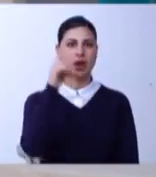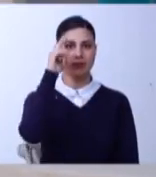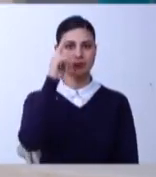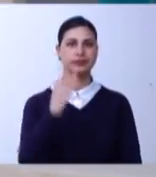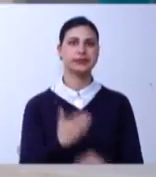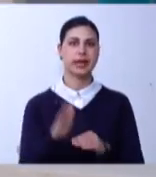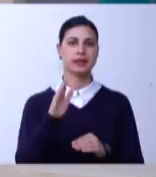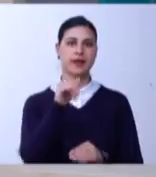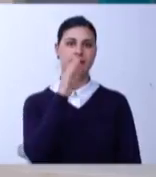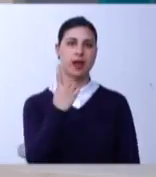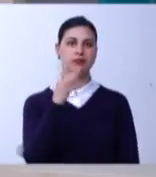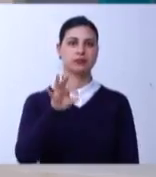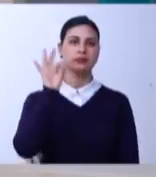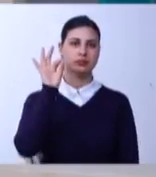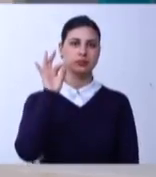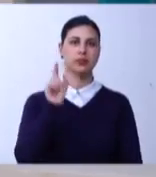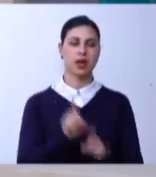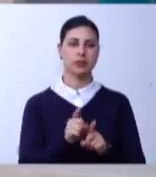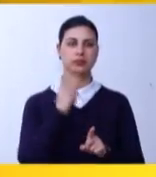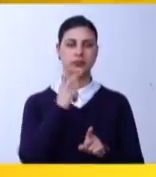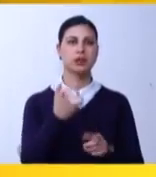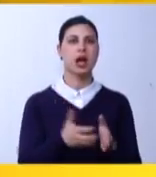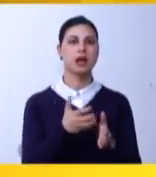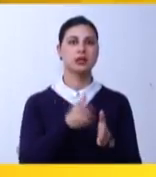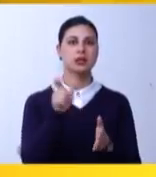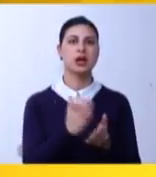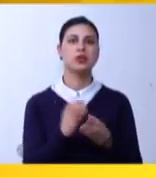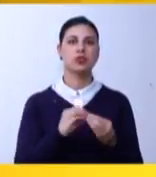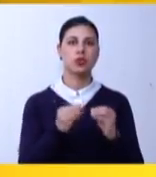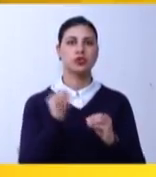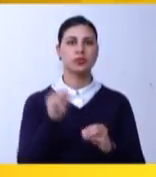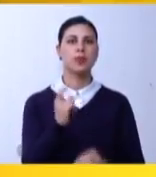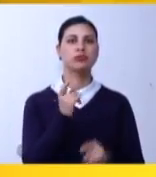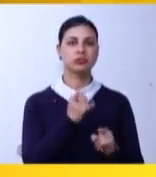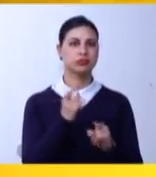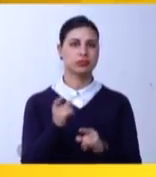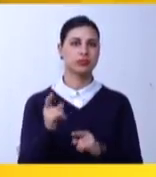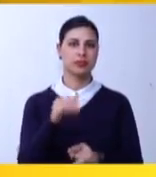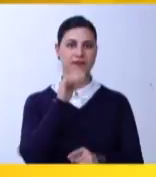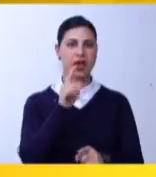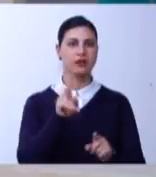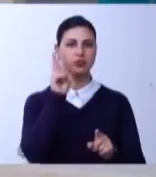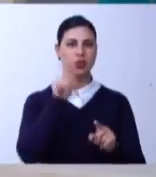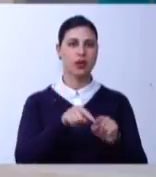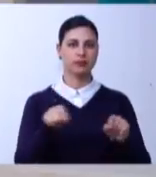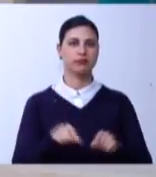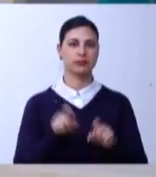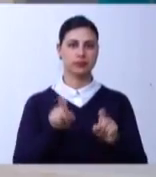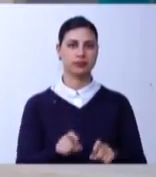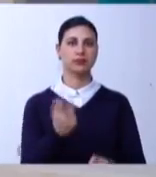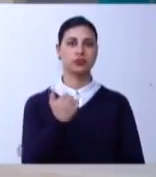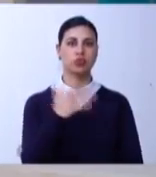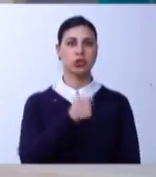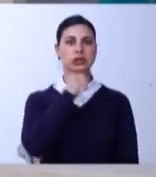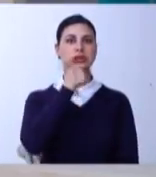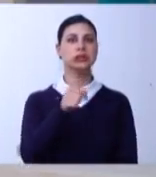ესე უნარის დეფიციტით გამოირჩეოდეს. ელემენტარულად შეიძლება თანატოლების დაცინვისაგანი გახდეს ასეთ შემთხვევაში. კი ბატონო, მით უმეტეს, როდესაც